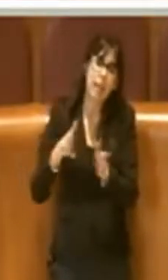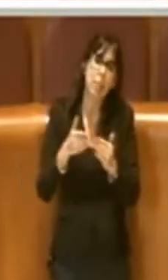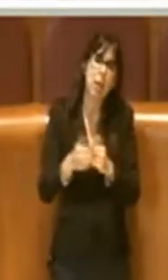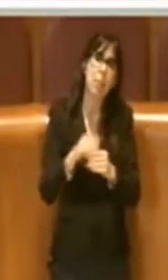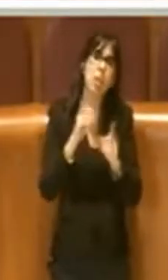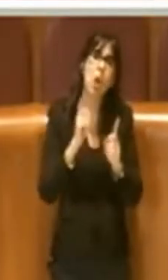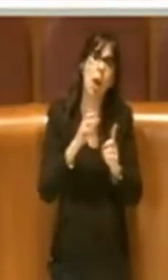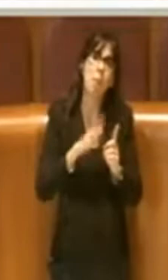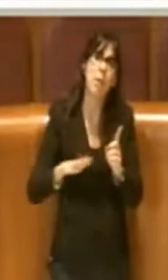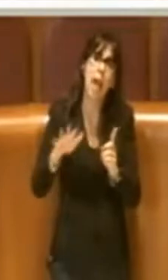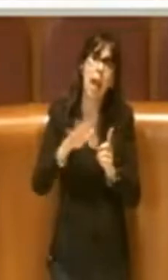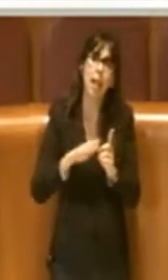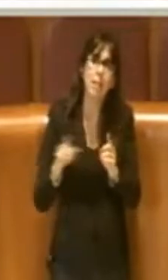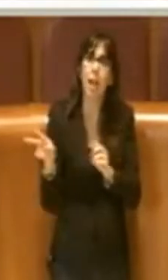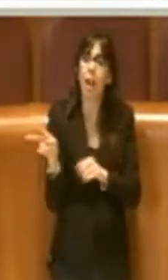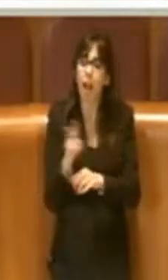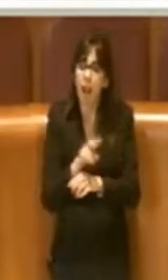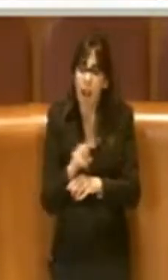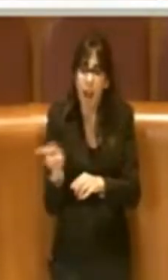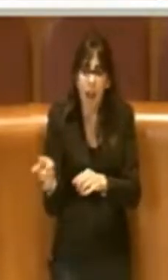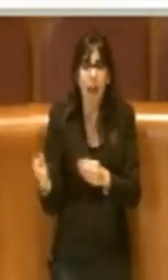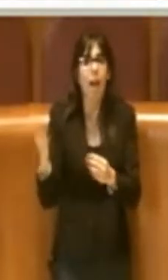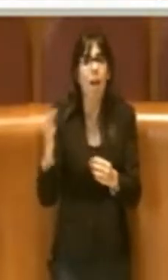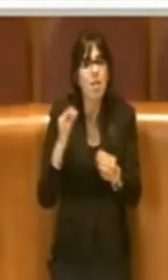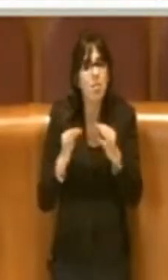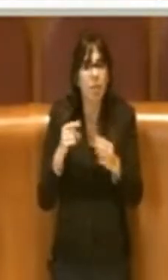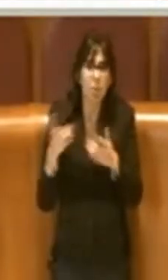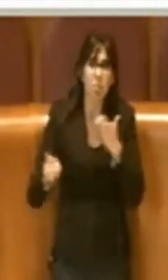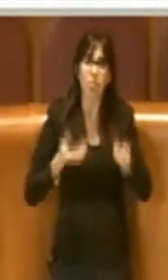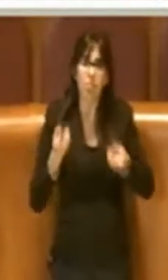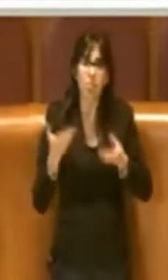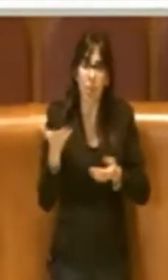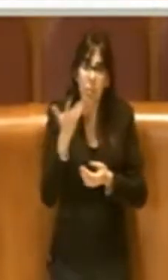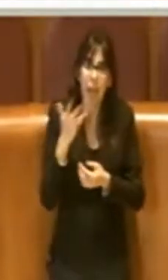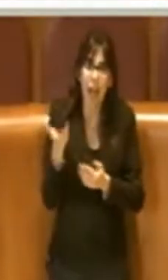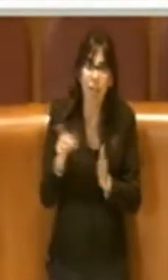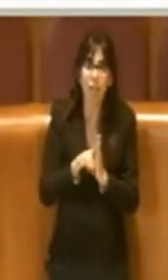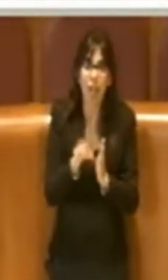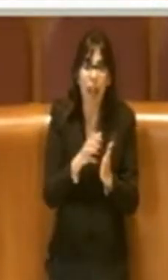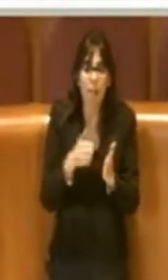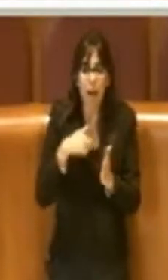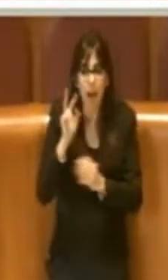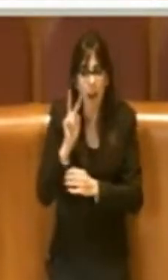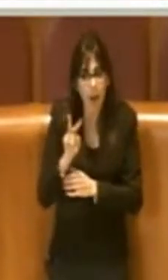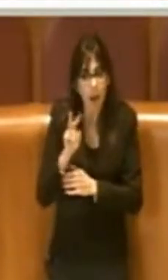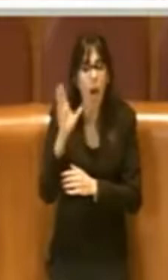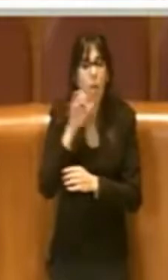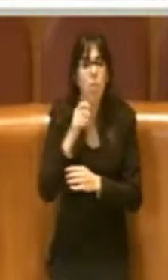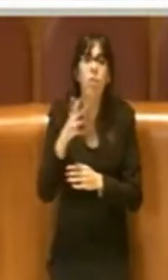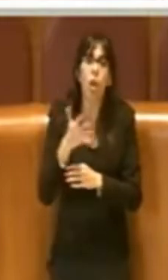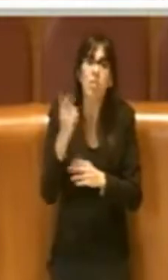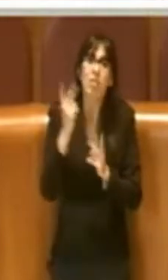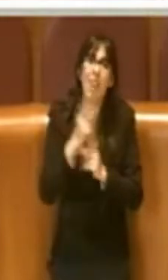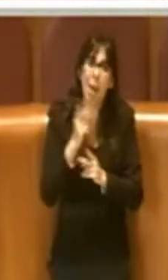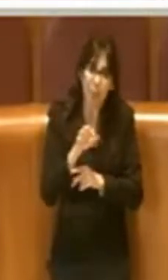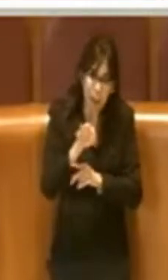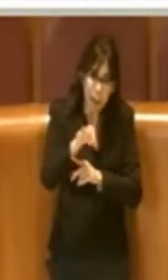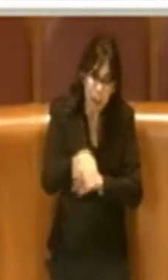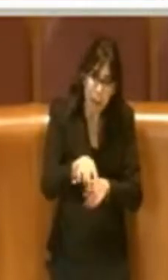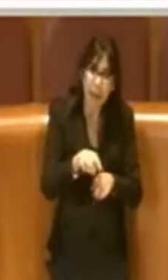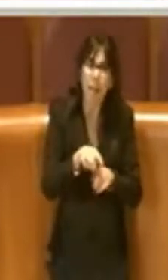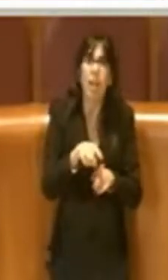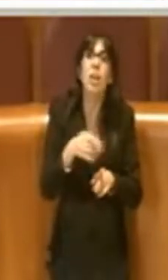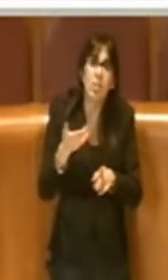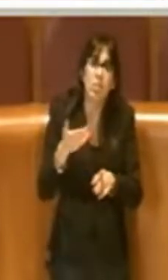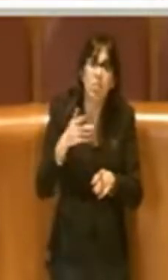nel loro entusiasmo riguardo questa delibera che forse questo seme può essere accudito, ha trovato